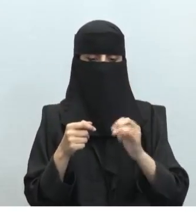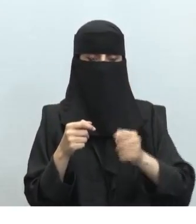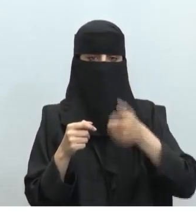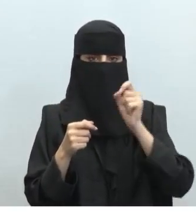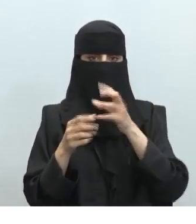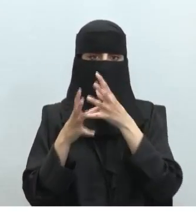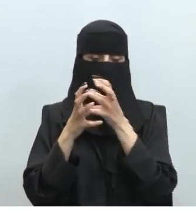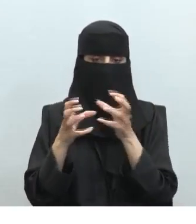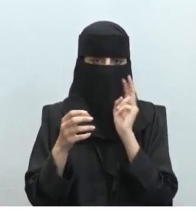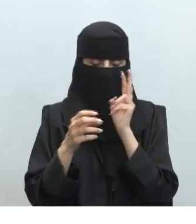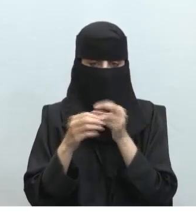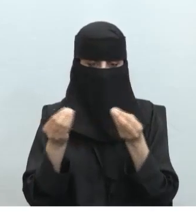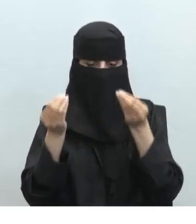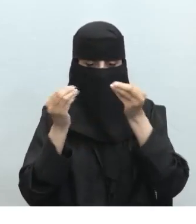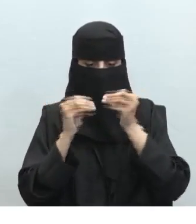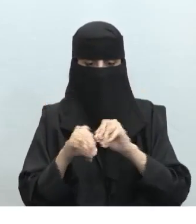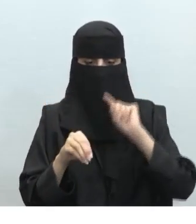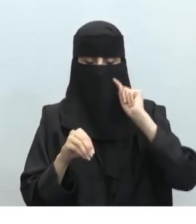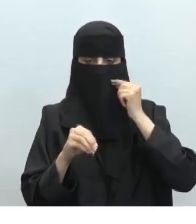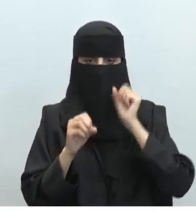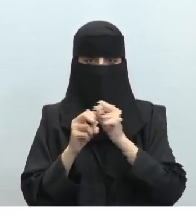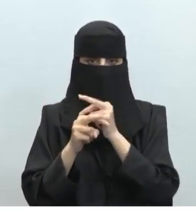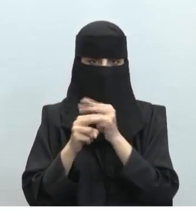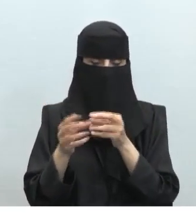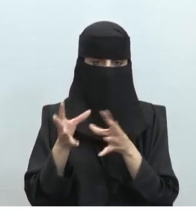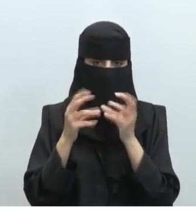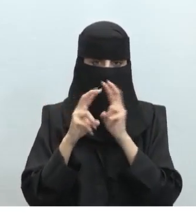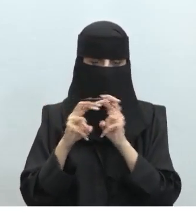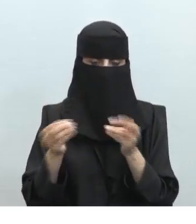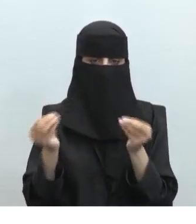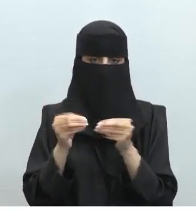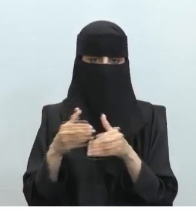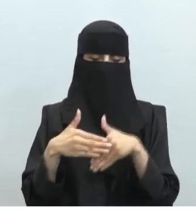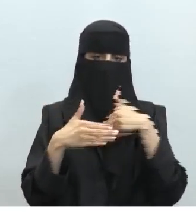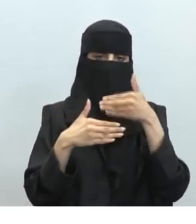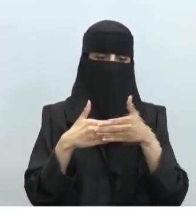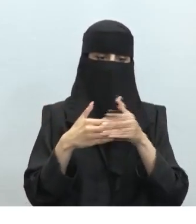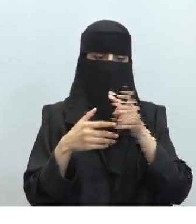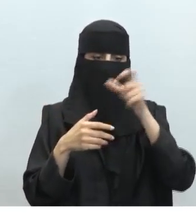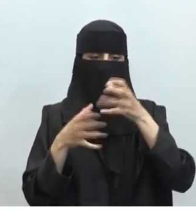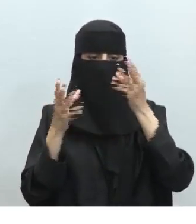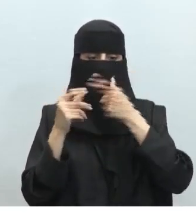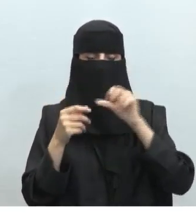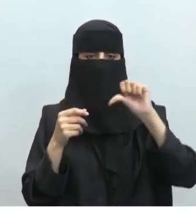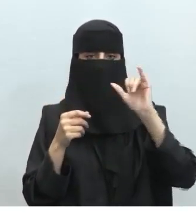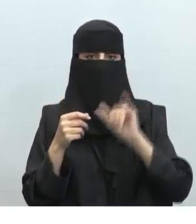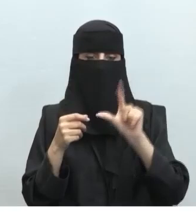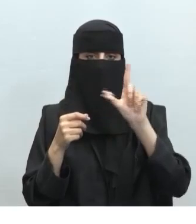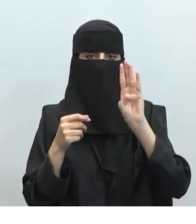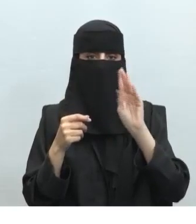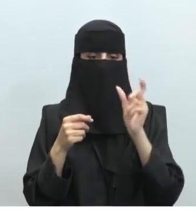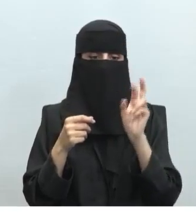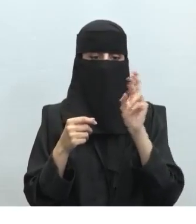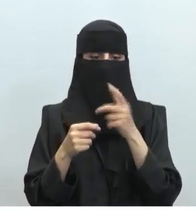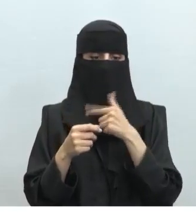الجوانين تساوي كميه السايتوسين ايضا العالم ويلكن استخدم تقنيه تسمى تشتت الاشعه السينيه انضمت